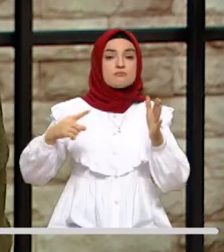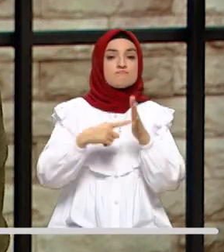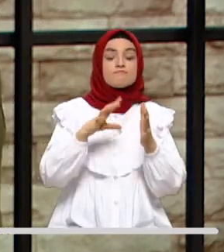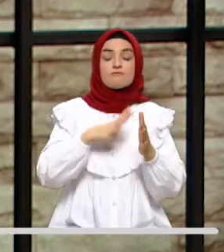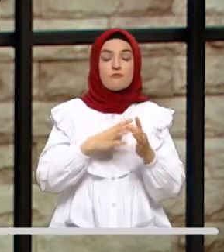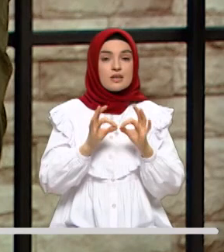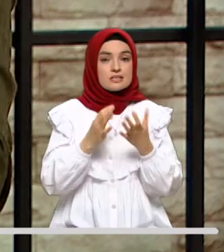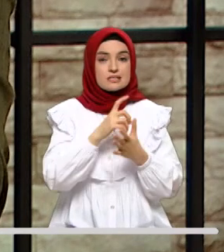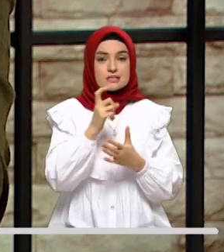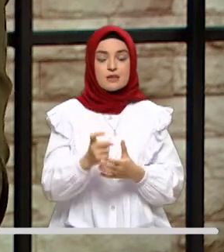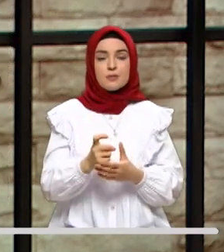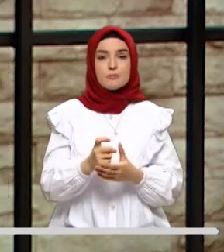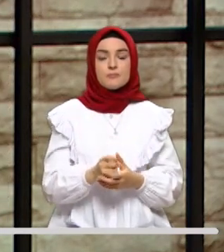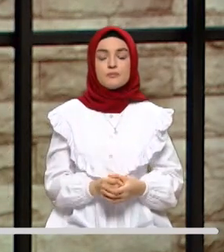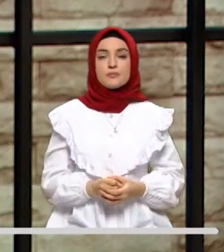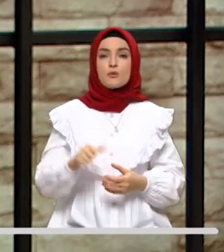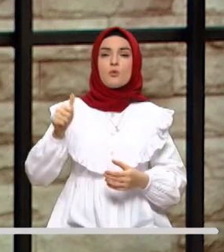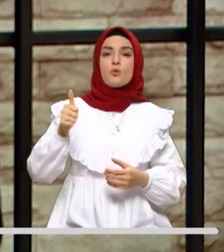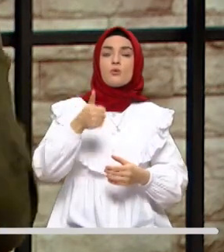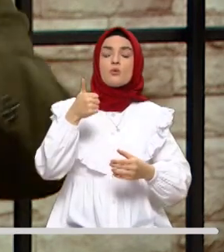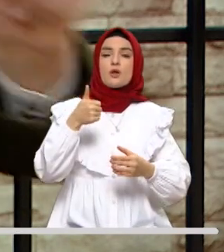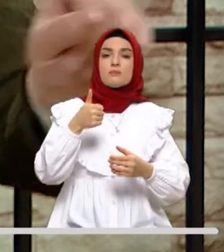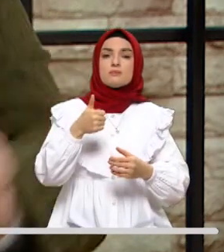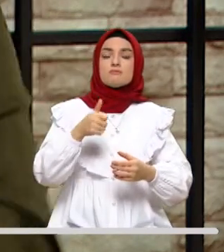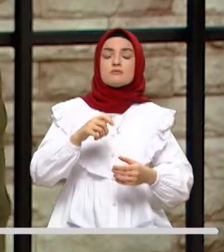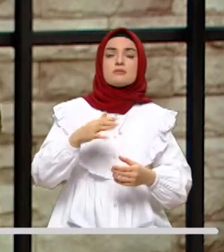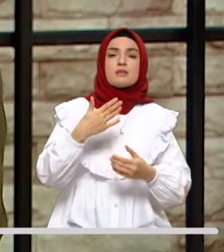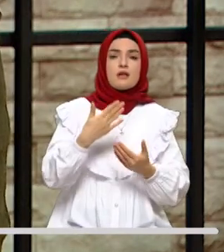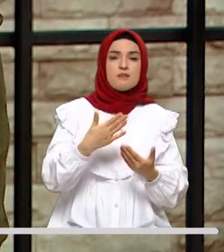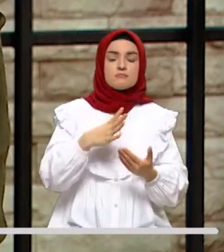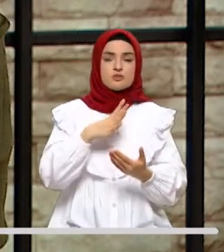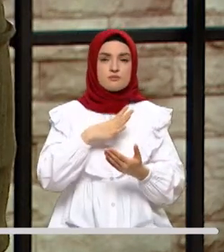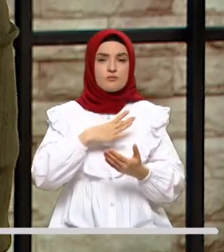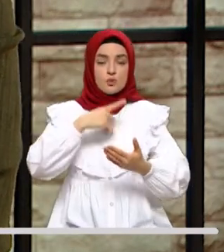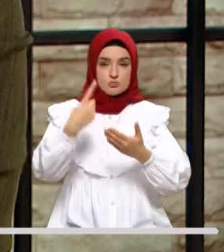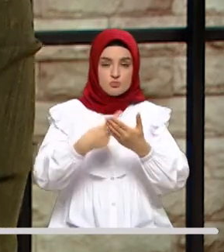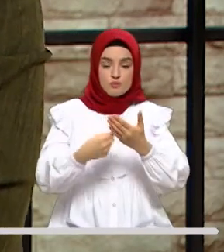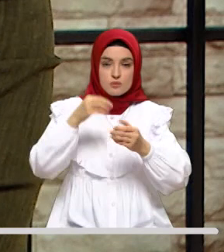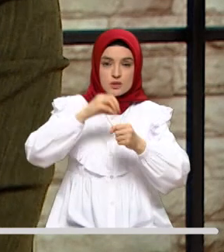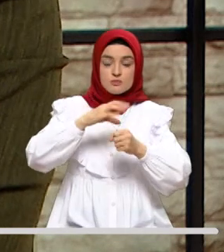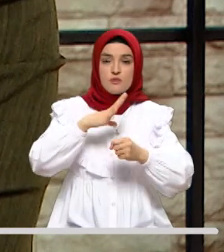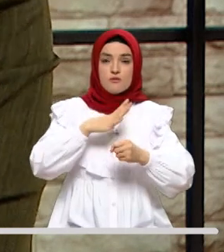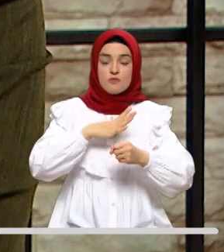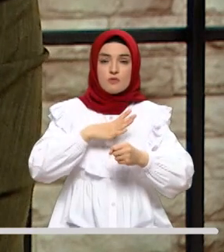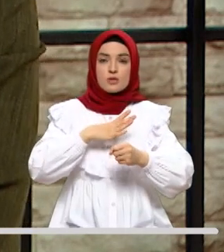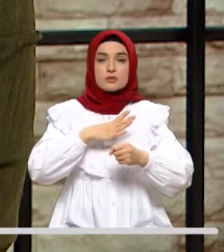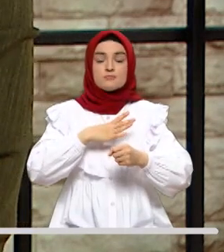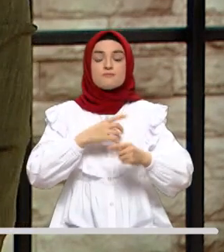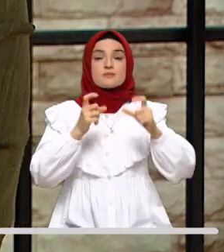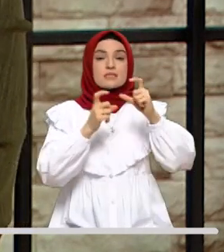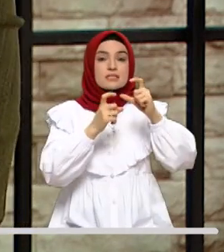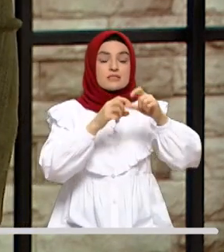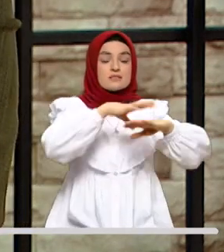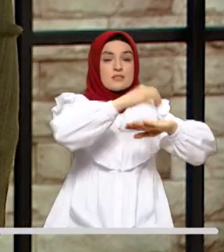şiarları? Mukaddesattır. Kur'an-ı Kerim'dir, ezandır. Kur'an-ı Kerim'de geçer. Der ki Safa ile Merve,